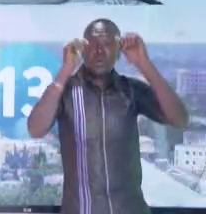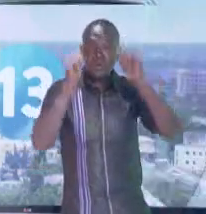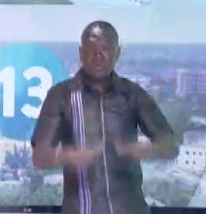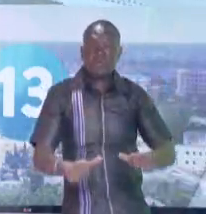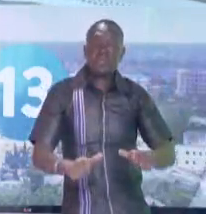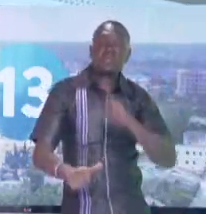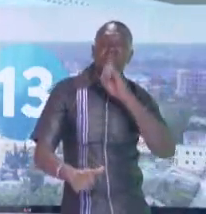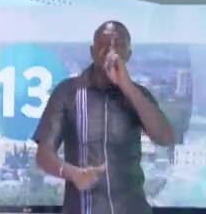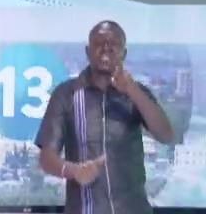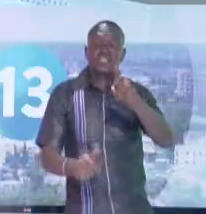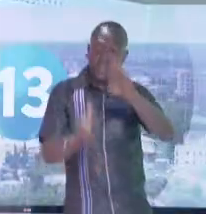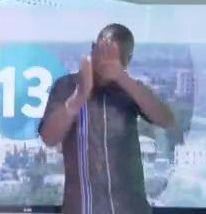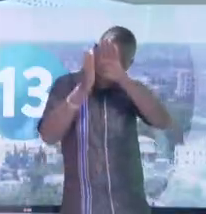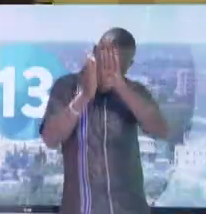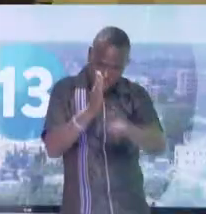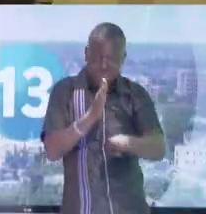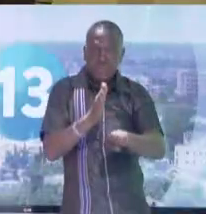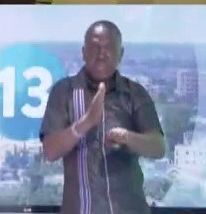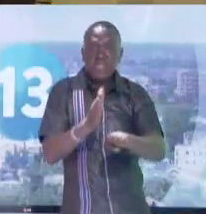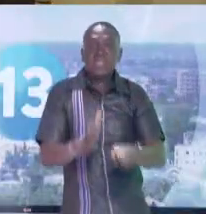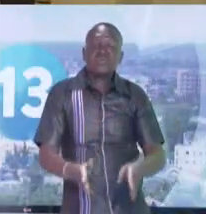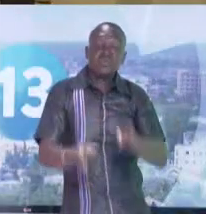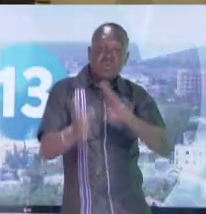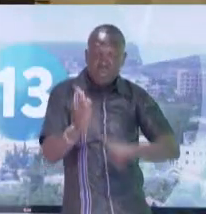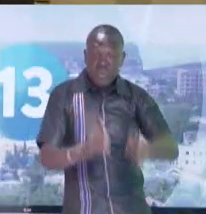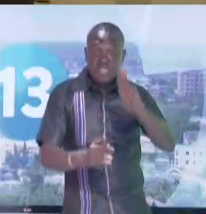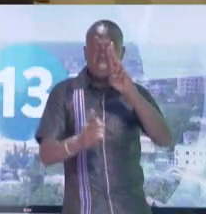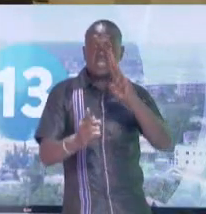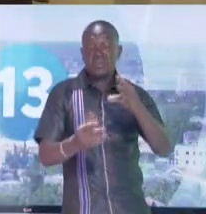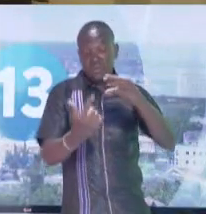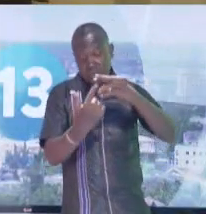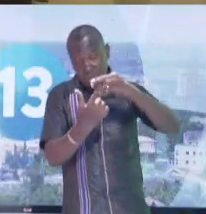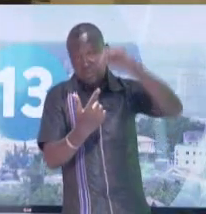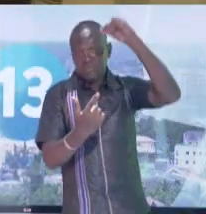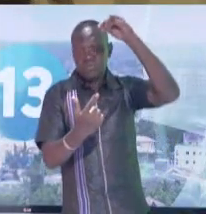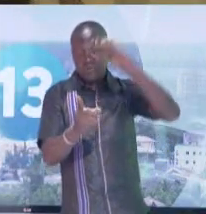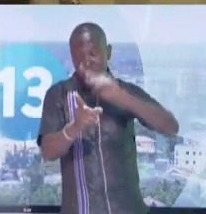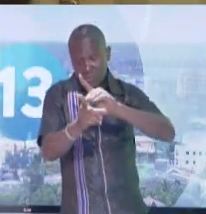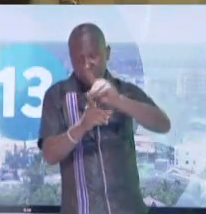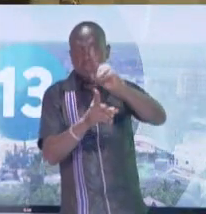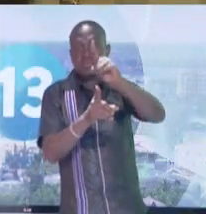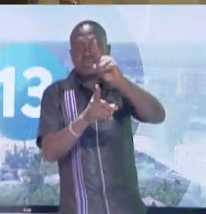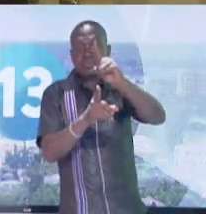va être réduit de façon drastique, selon les spécialistes du domaine.